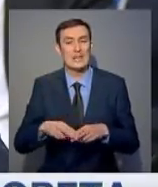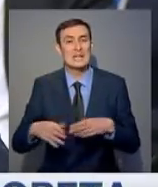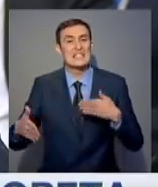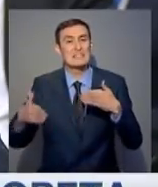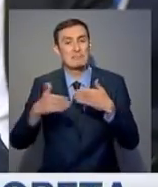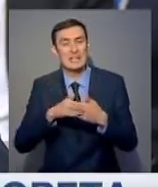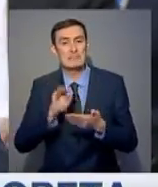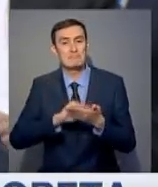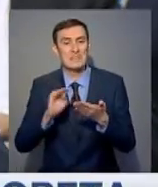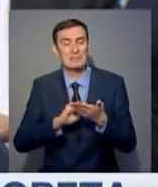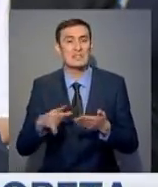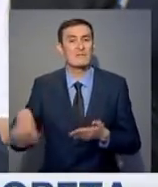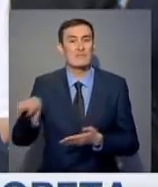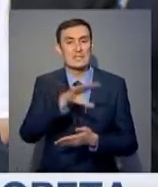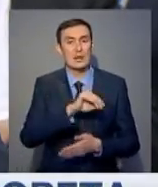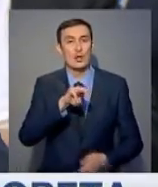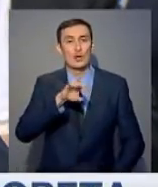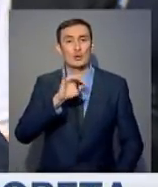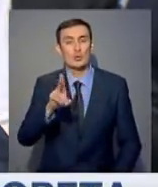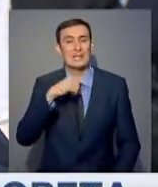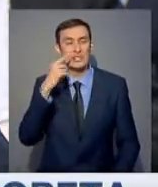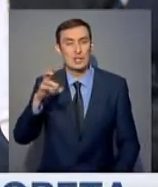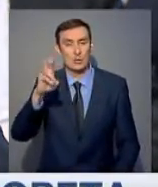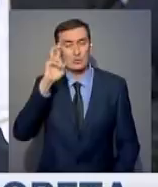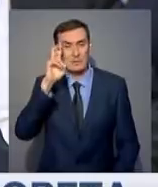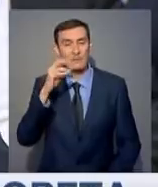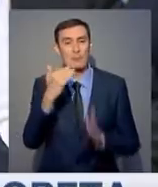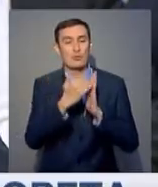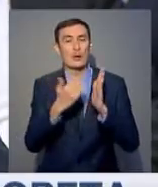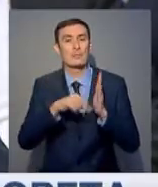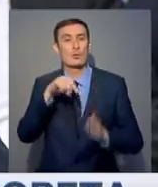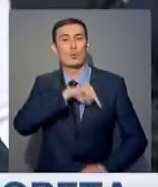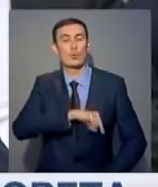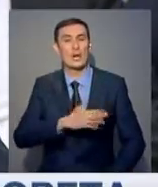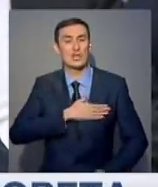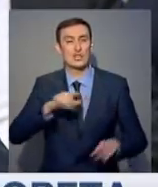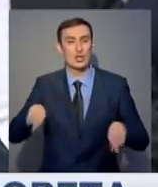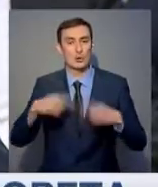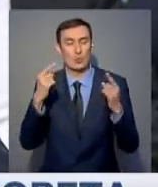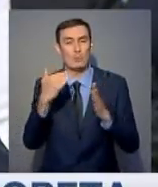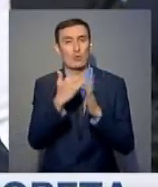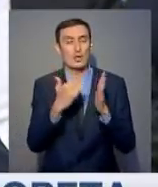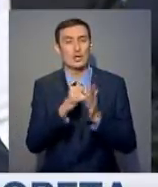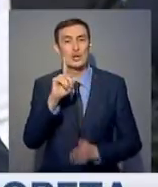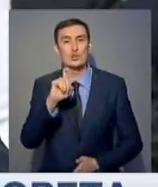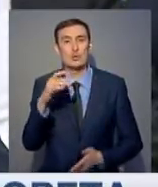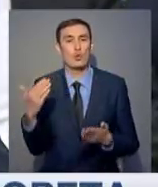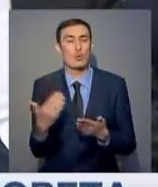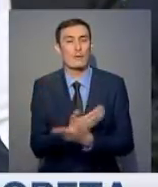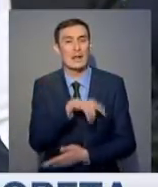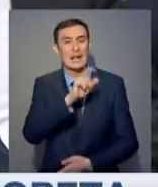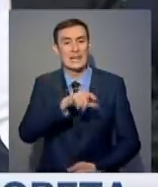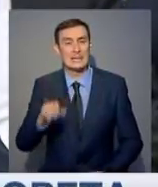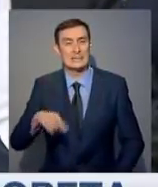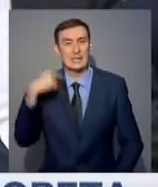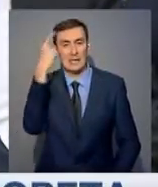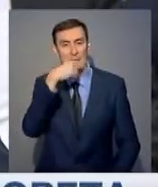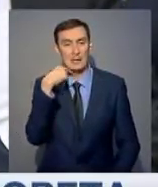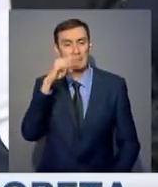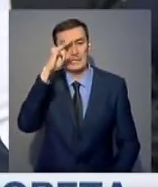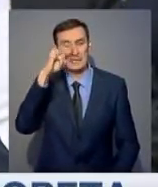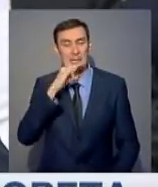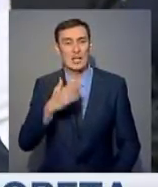письменность тюркоязычных стран в рамках программы рухани захару реализуется проект 100 новых лиц казахстана наши